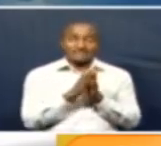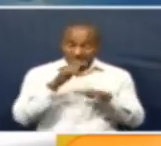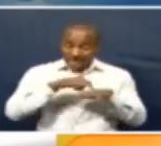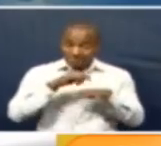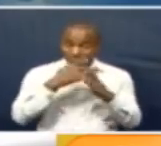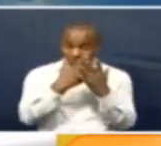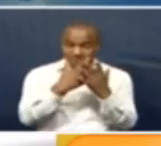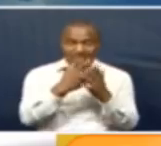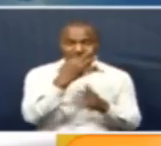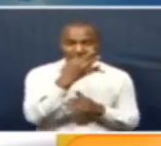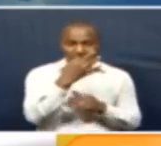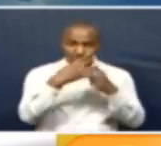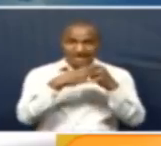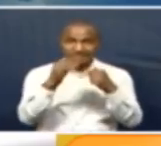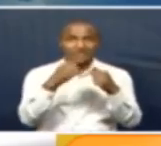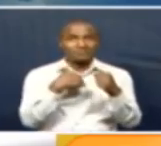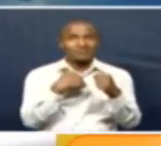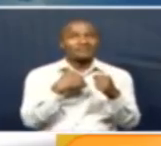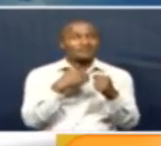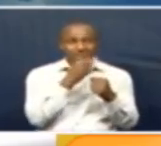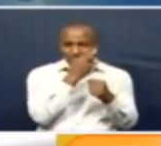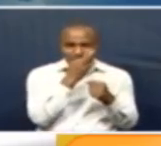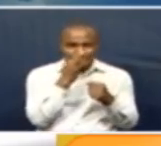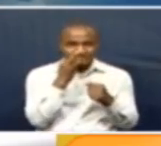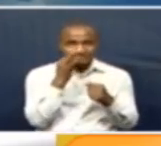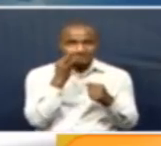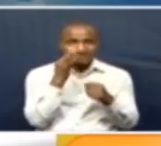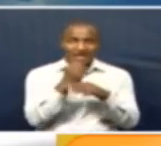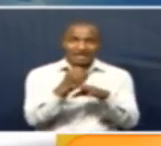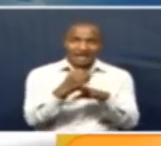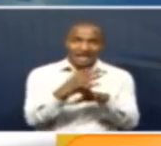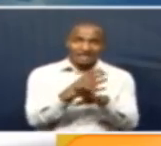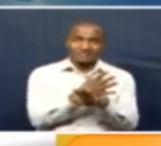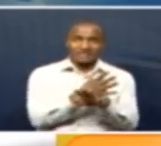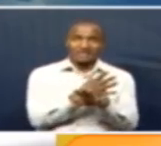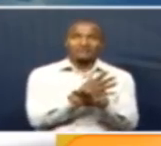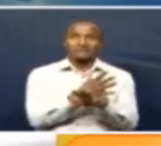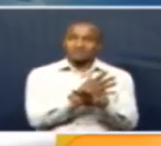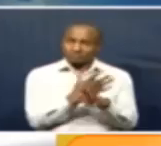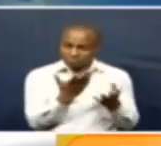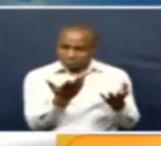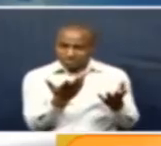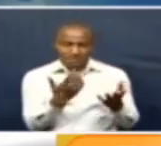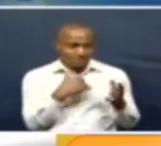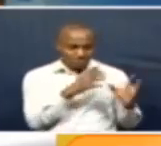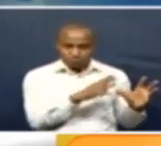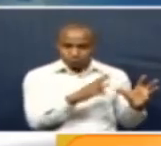siku 390 nilikuwa nimepona kansa na nikafunguliwa nikaitwa na signal na nikaacha watu pale.